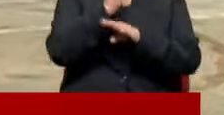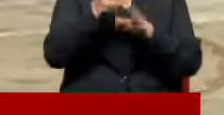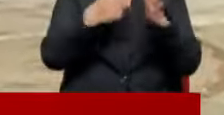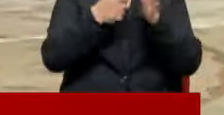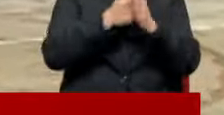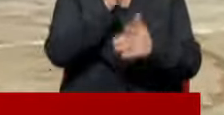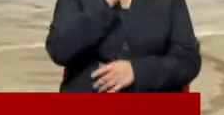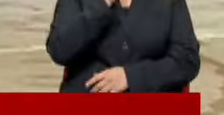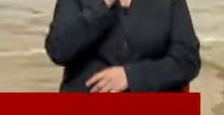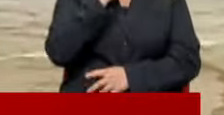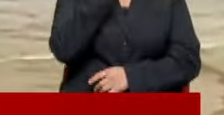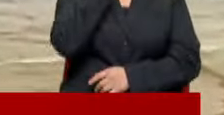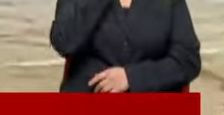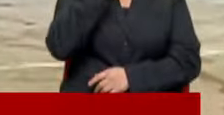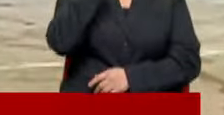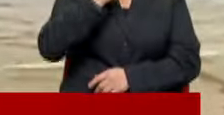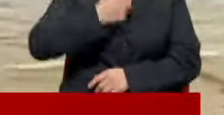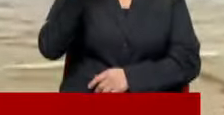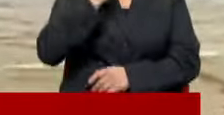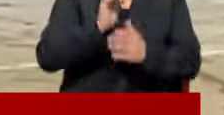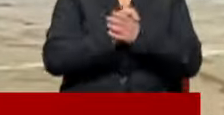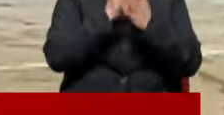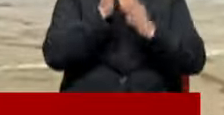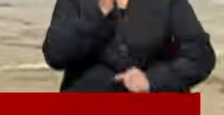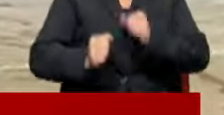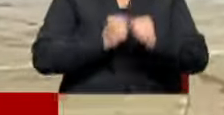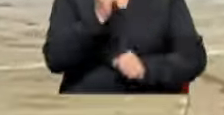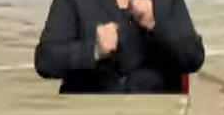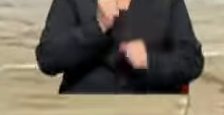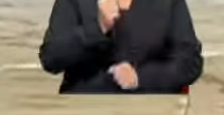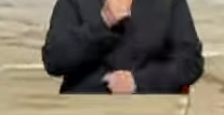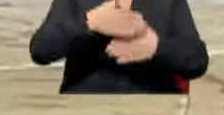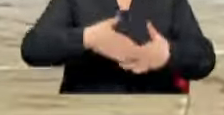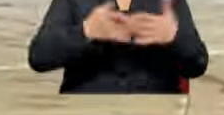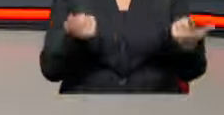isimleri anons edilen konuklar Cumhurbaşkanının tebriğine koşarak yetişmeye çalıştı.